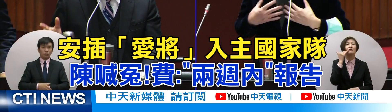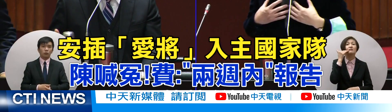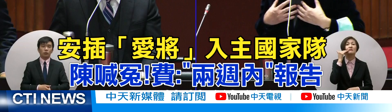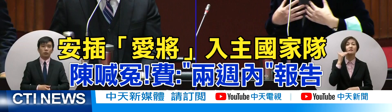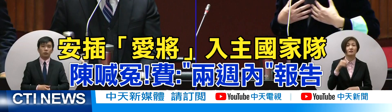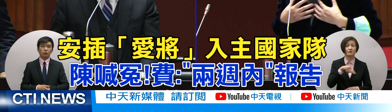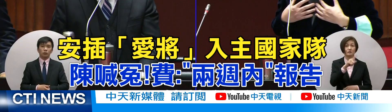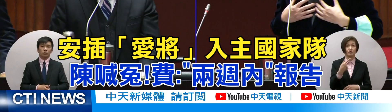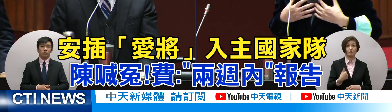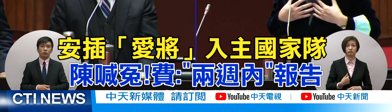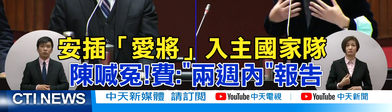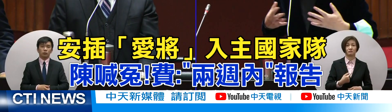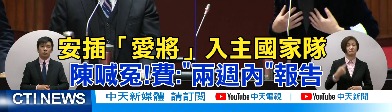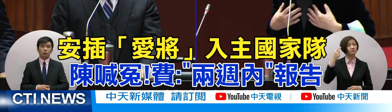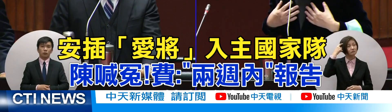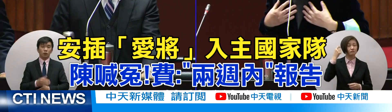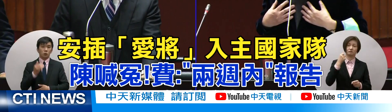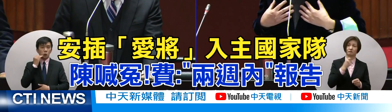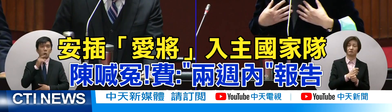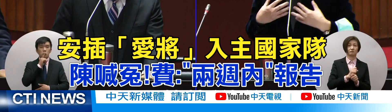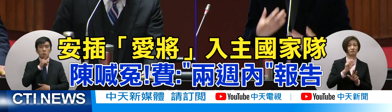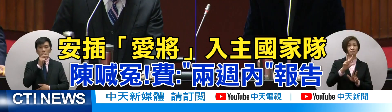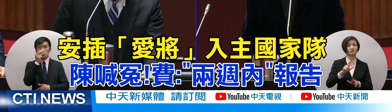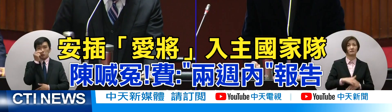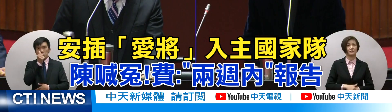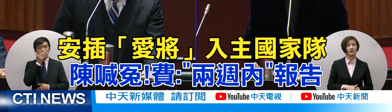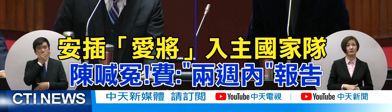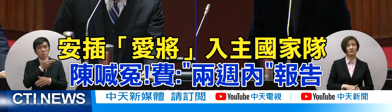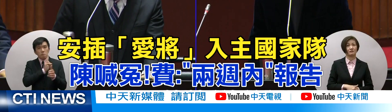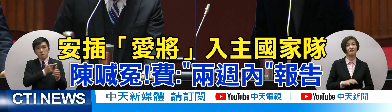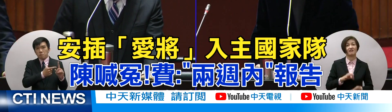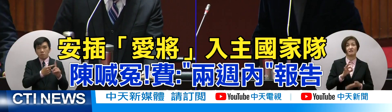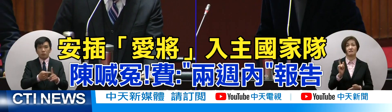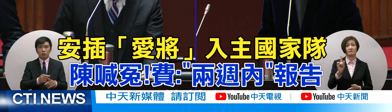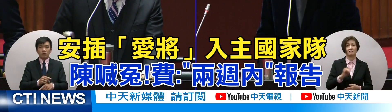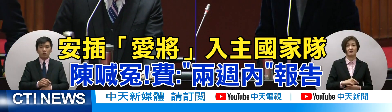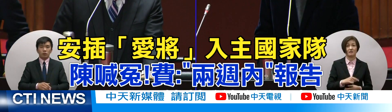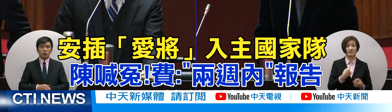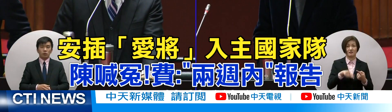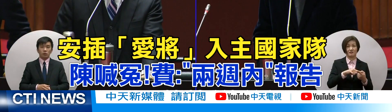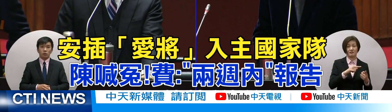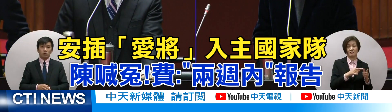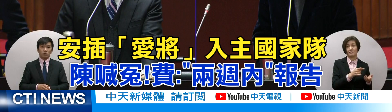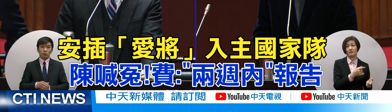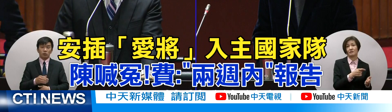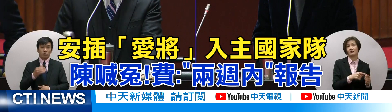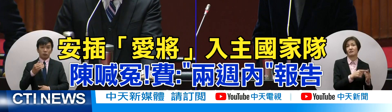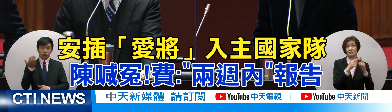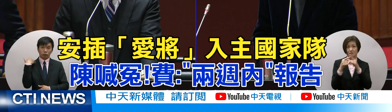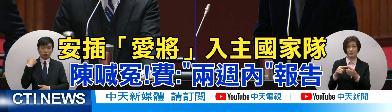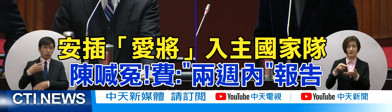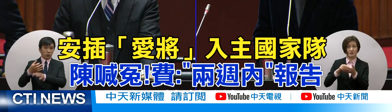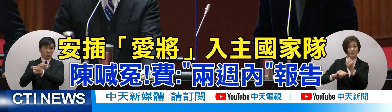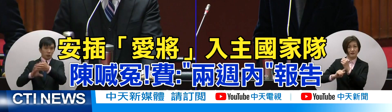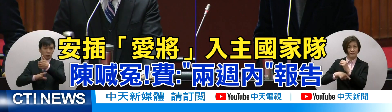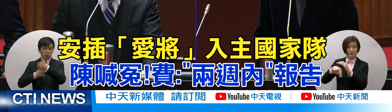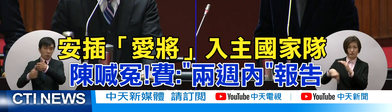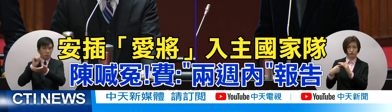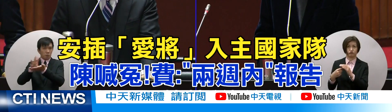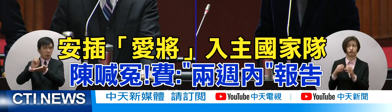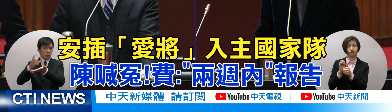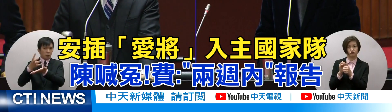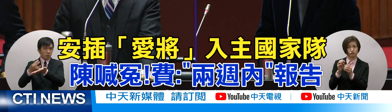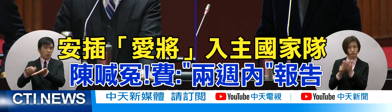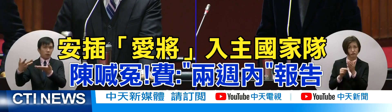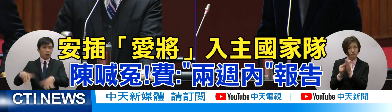坦荡荡的，所谓的安插人事， 为什么不让人民来监督呢？ 我们到经济委员会报告 N 次以上了， 有相关的，